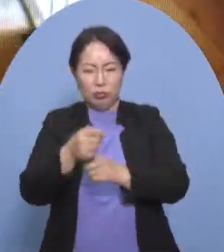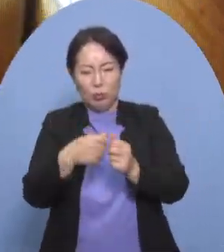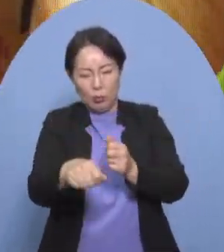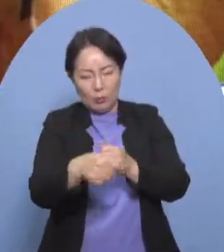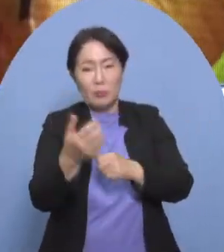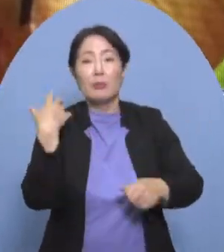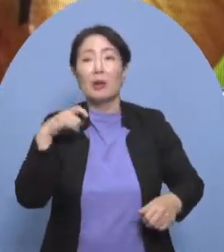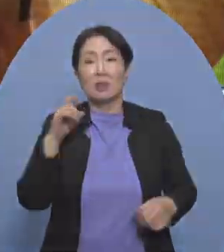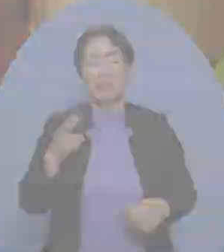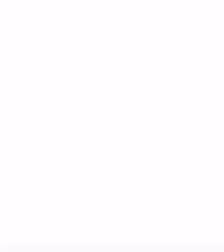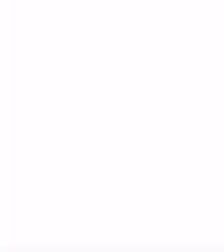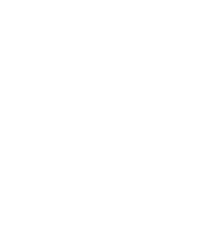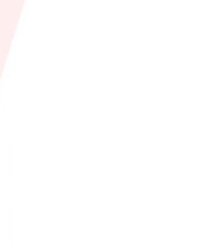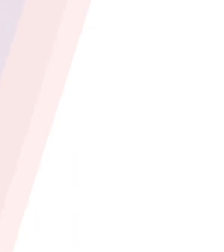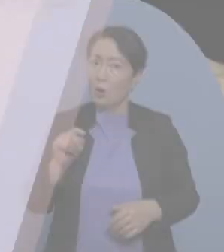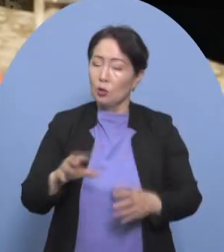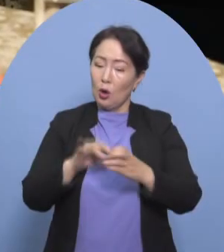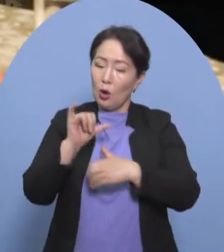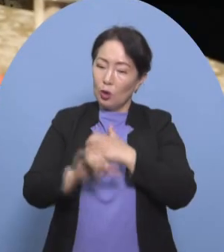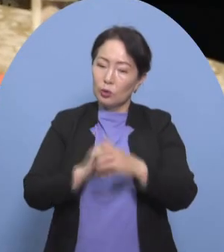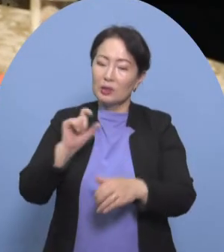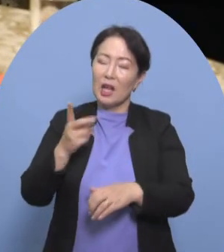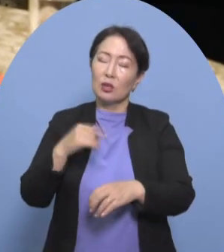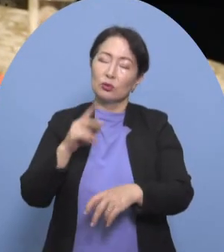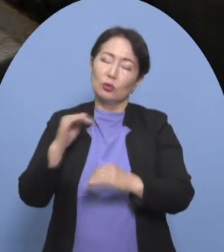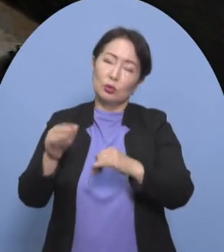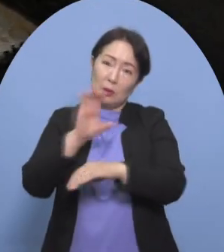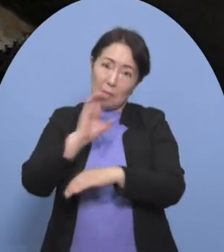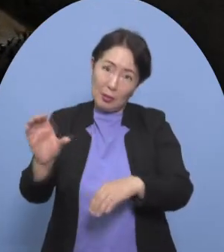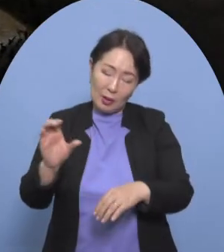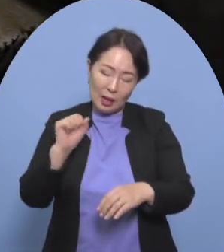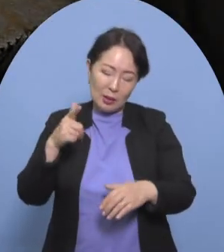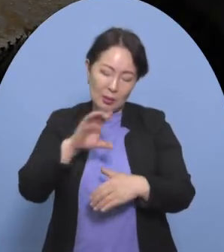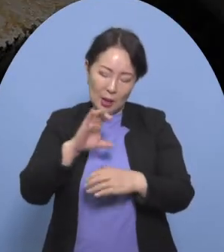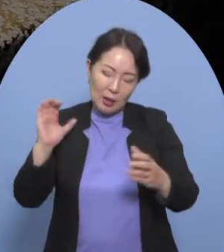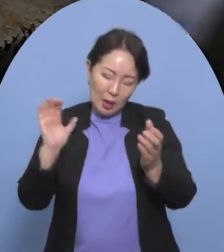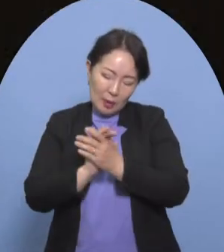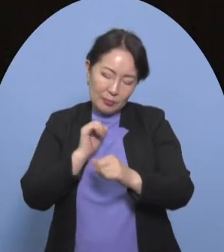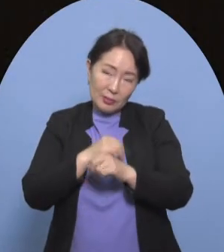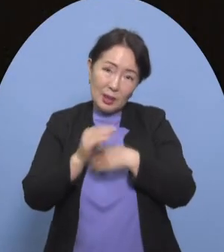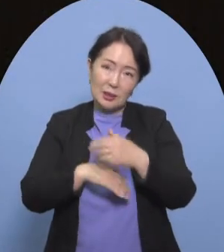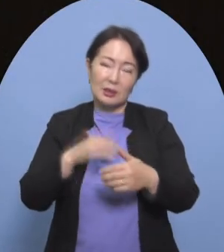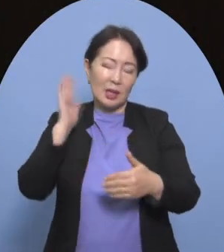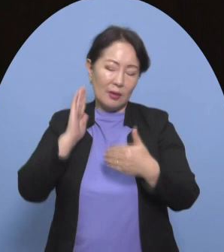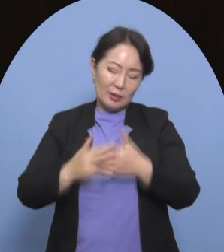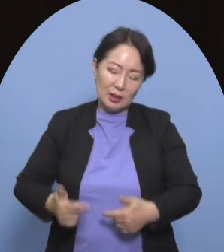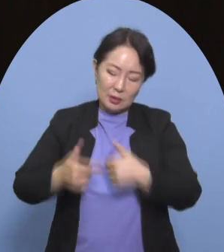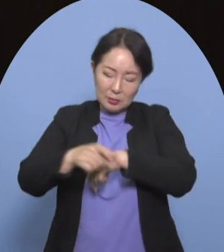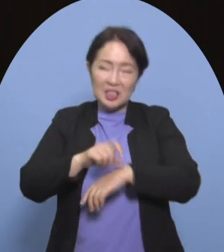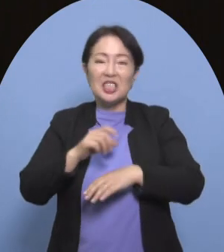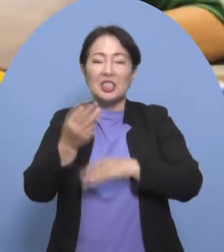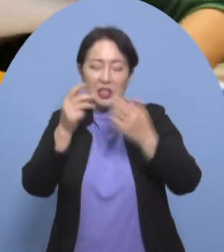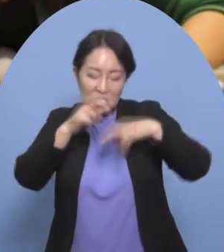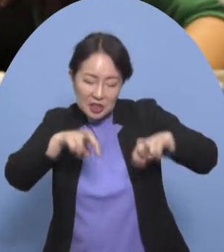захим төлбөр төлдөг байсан юм а. Олон улсын эрх зүйн хөгжлийн байгууллагаас авилах тэмцэх газартай хамтран хэрэгжүүлж буй авилах эсрэг гэрчлэлийн